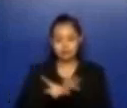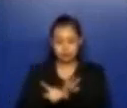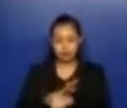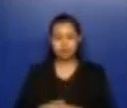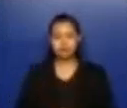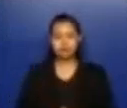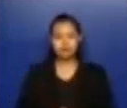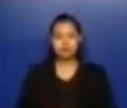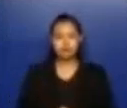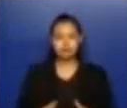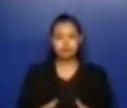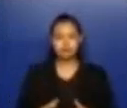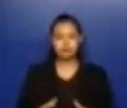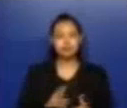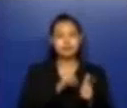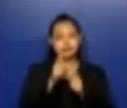ยพรรคเพื่อไทย